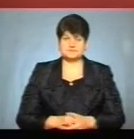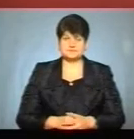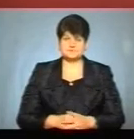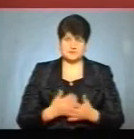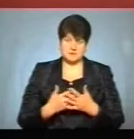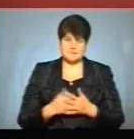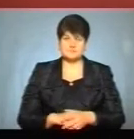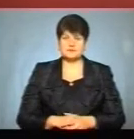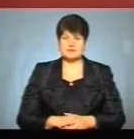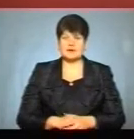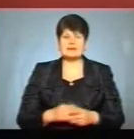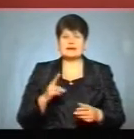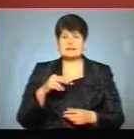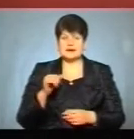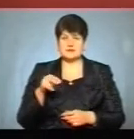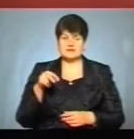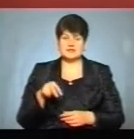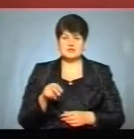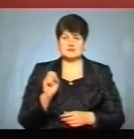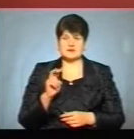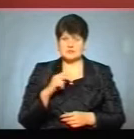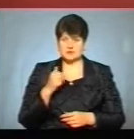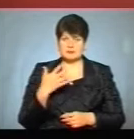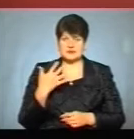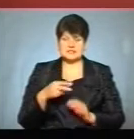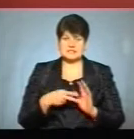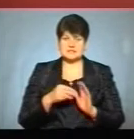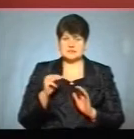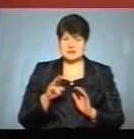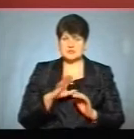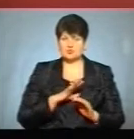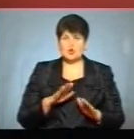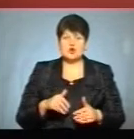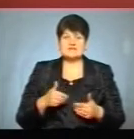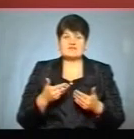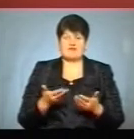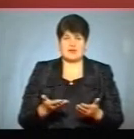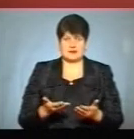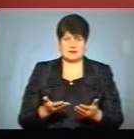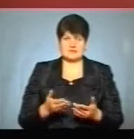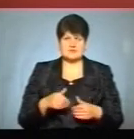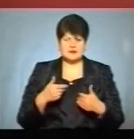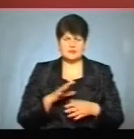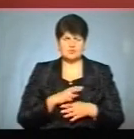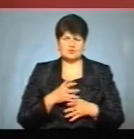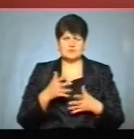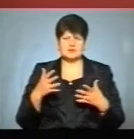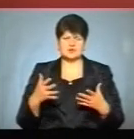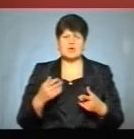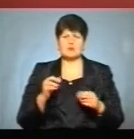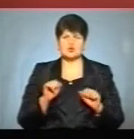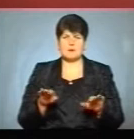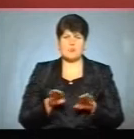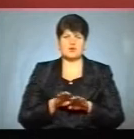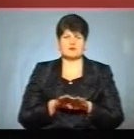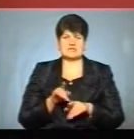Дані 2012 року 57 тисяч було звернень. Звернень було набагато більше. Як можна порівнювати ці зміни, що